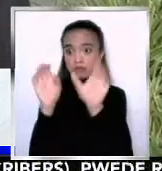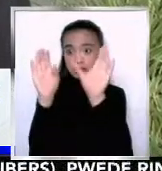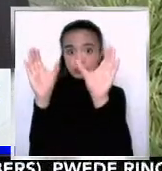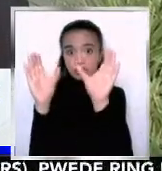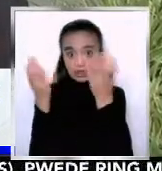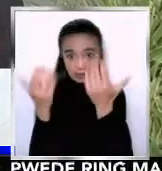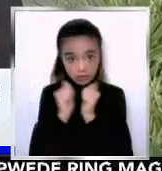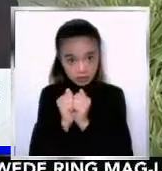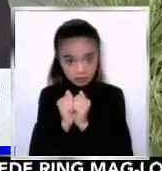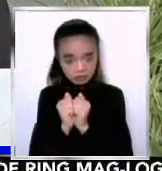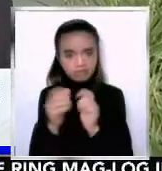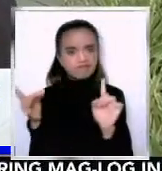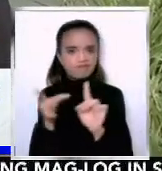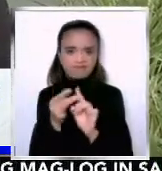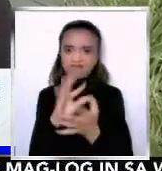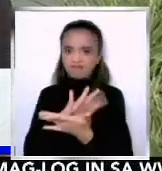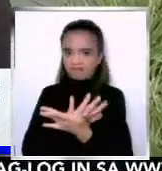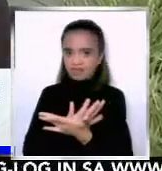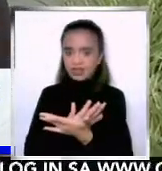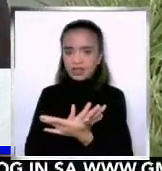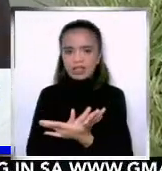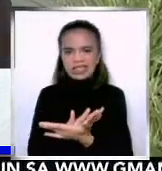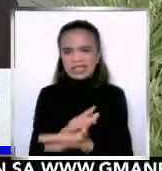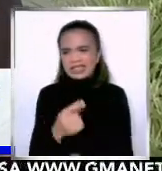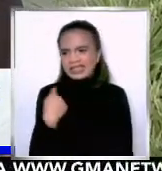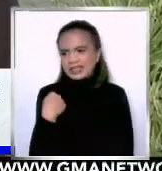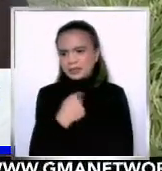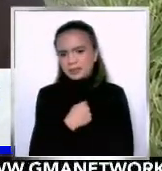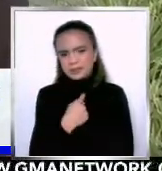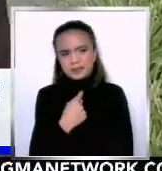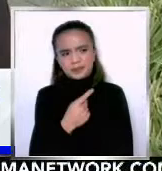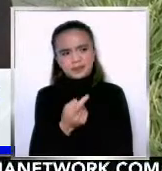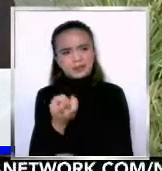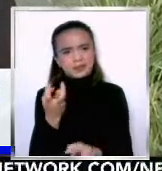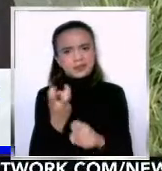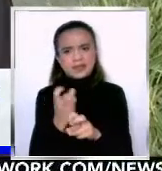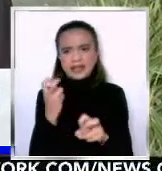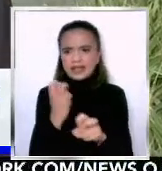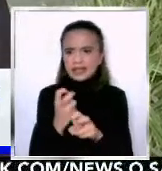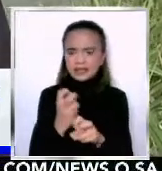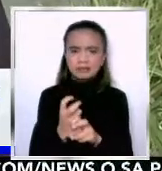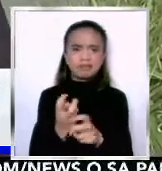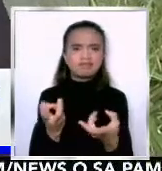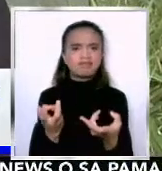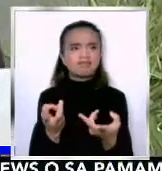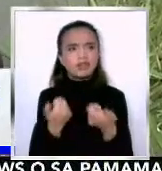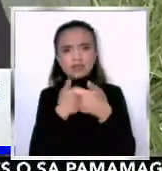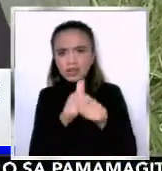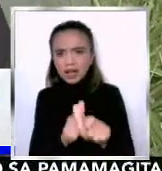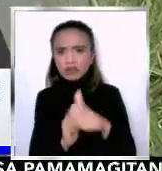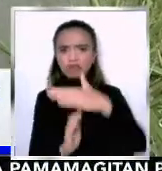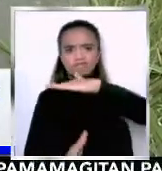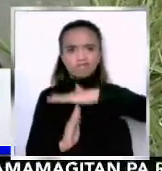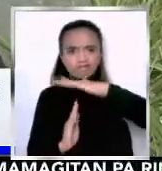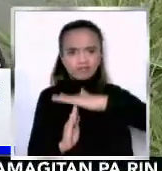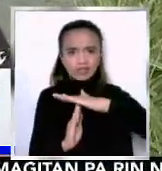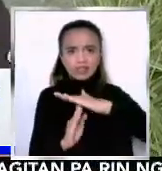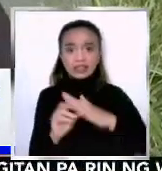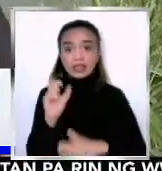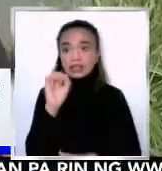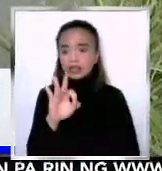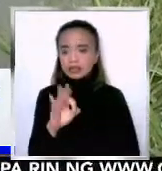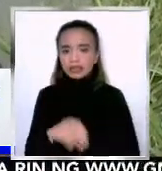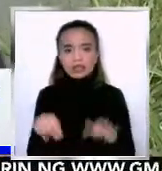So medyo hirap po kaming mag-comply sa mga deadlines, particularly kapag papers and then group projects,